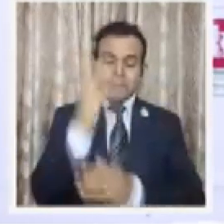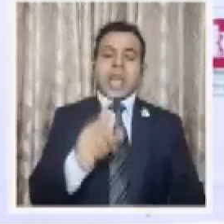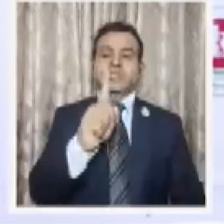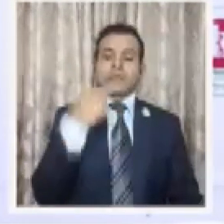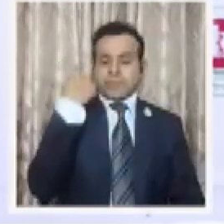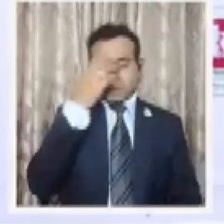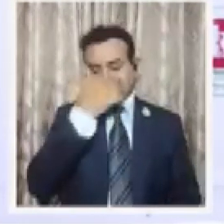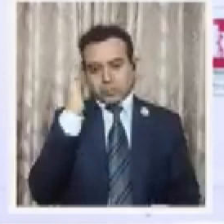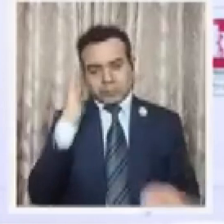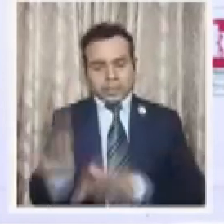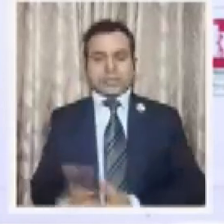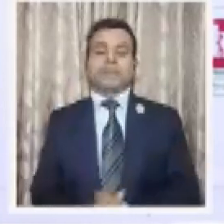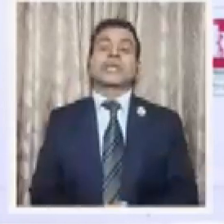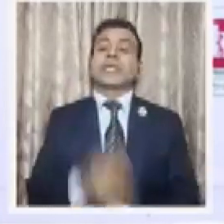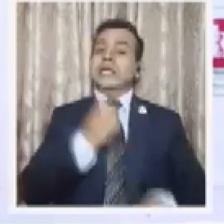1 জন।